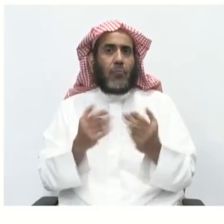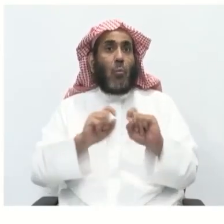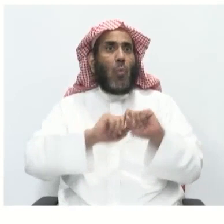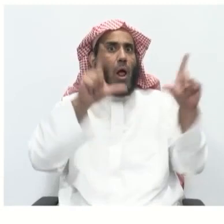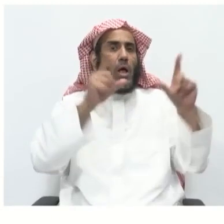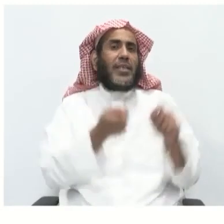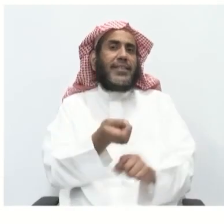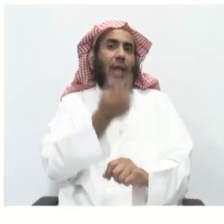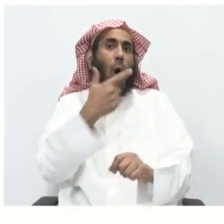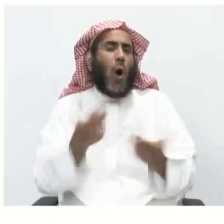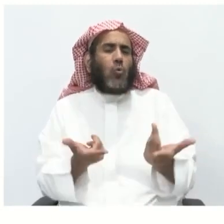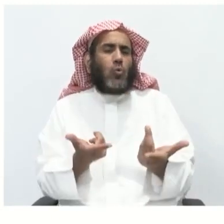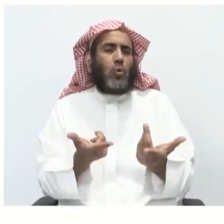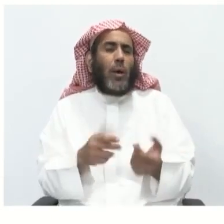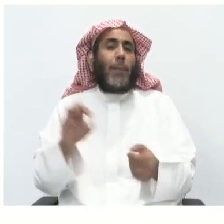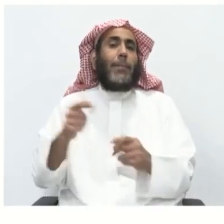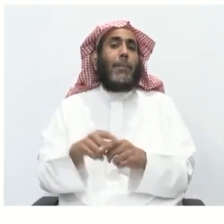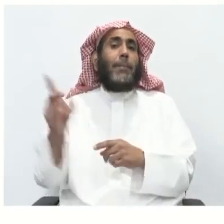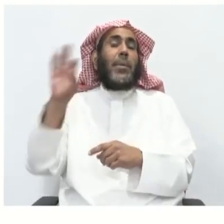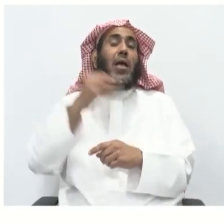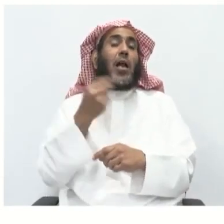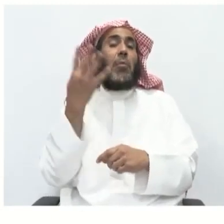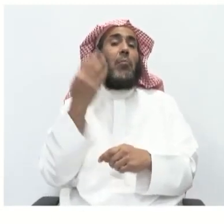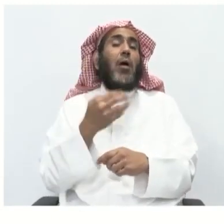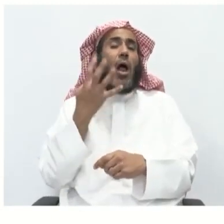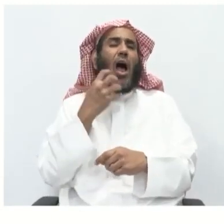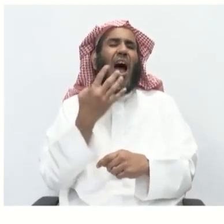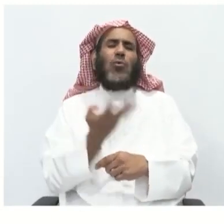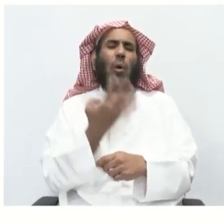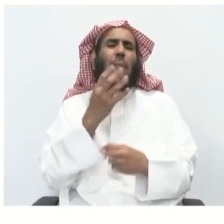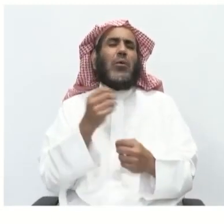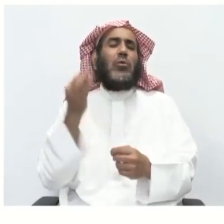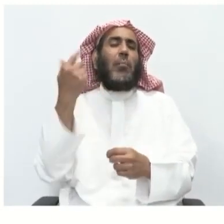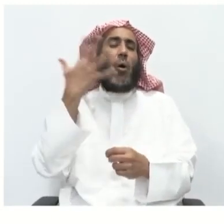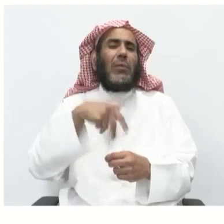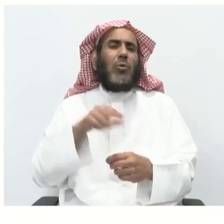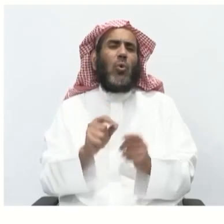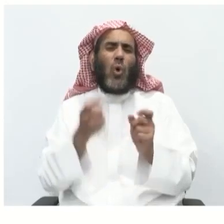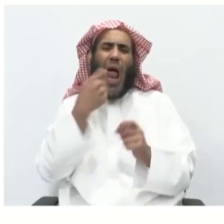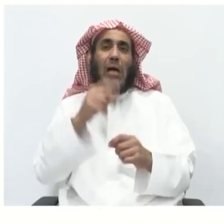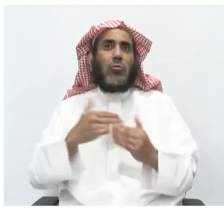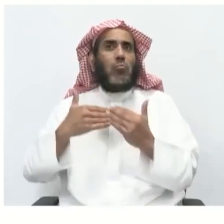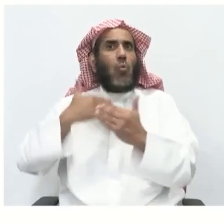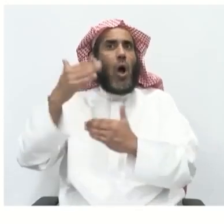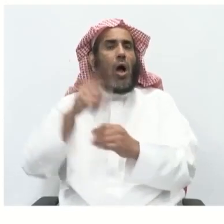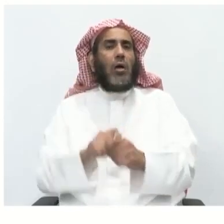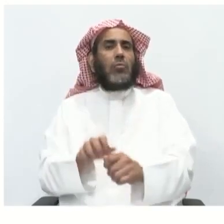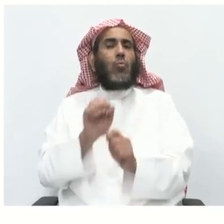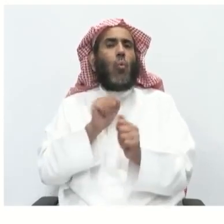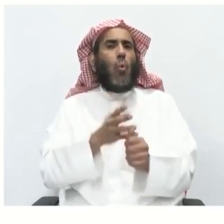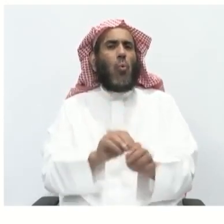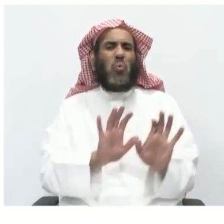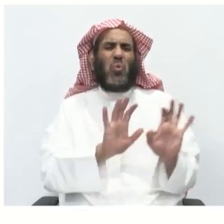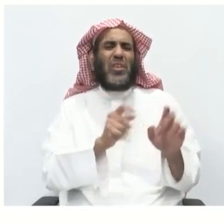ظهر بعد ذلك دواء وهو بي اي 457 وهو علاج واعد ضد الفيروس اتش اي في